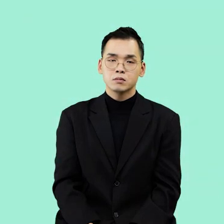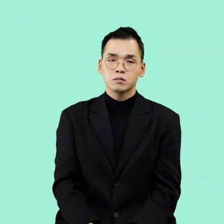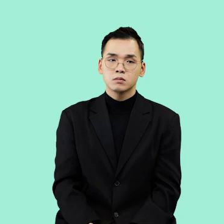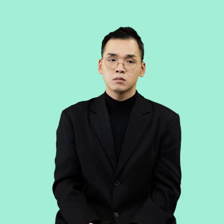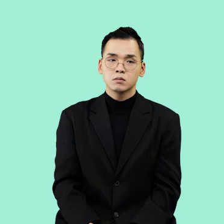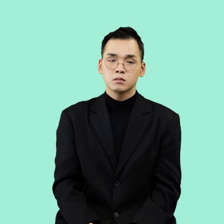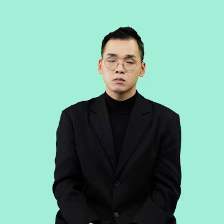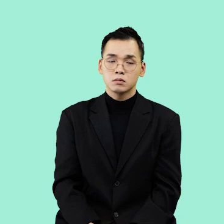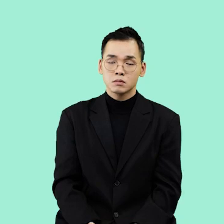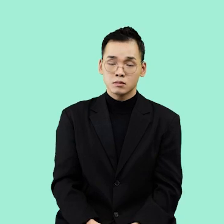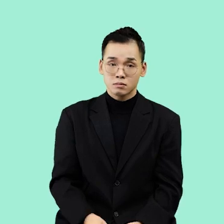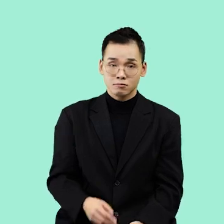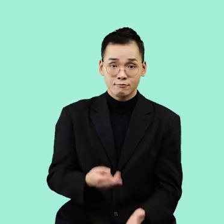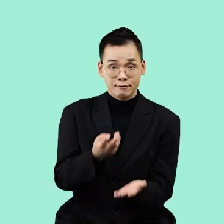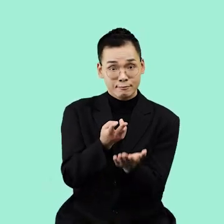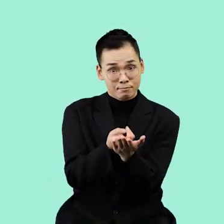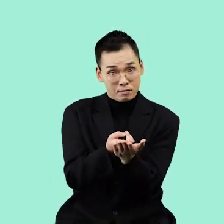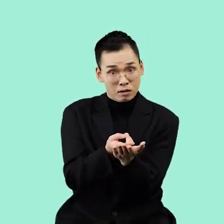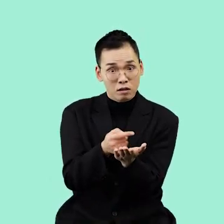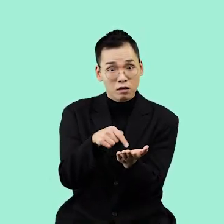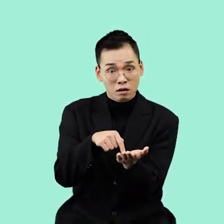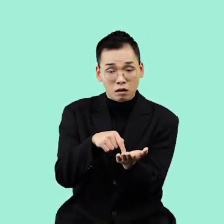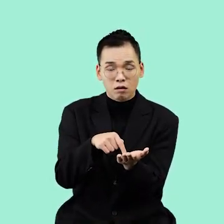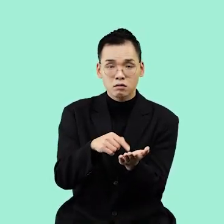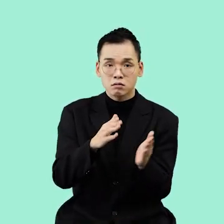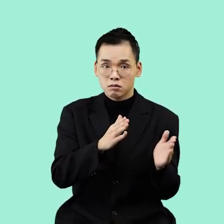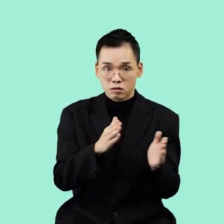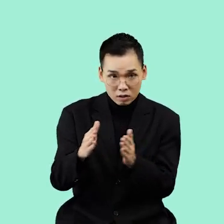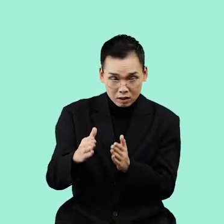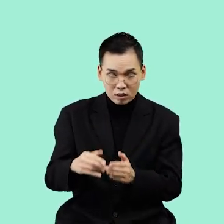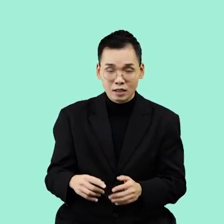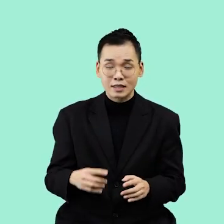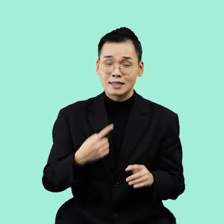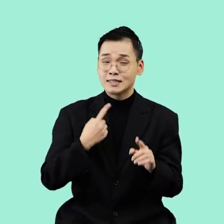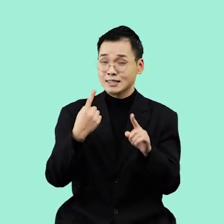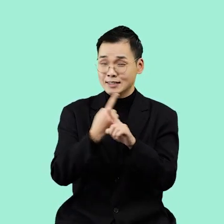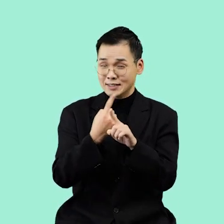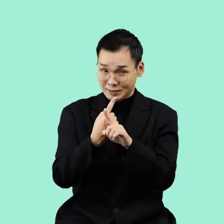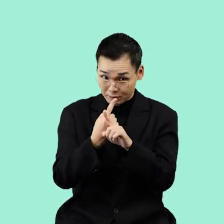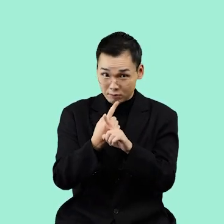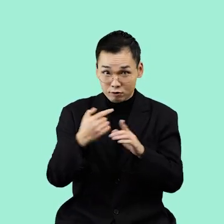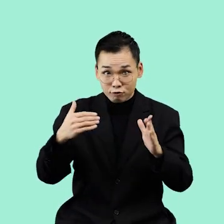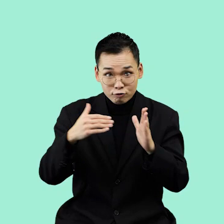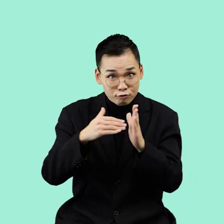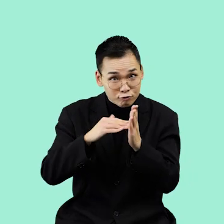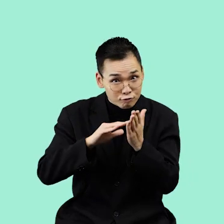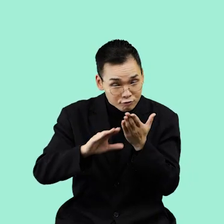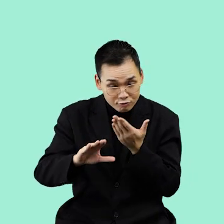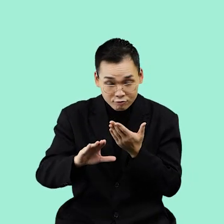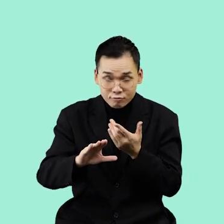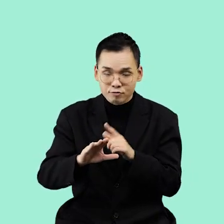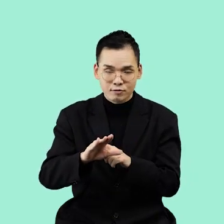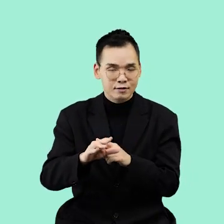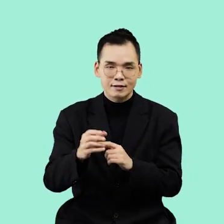다음은 침대 정리입니다. 물리치료 또는 전기치료가 끝난 침상을 정리합니다.